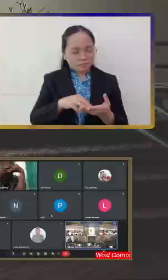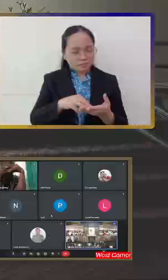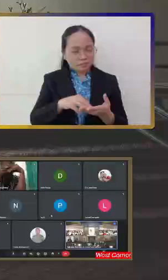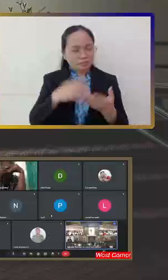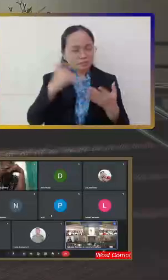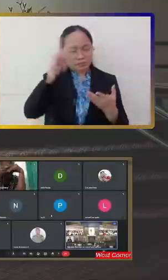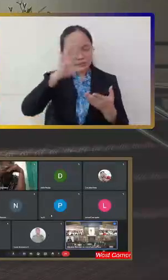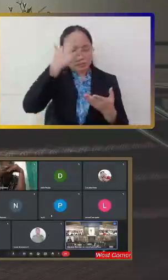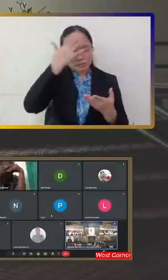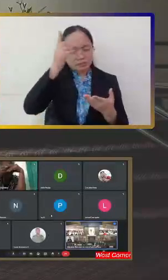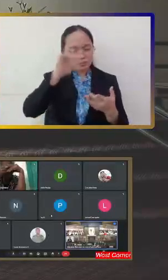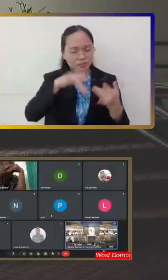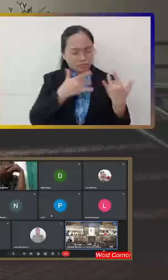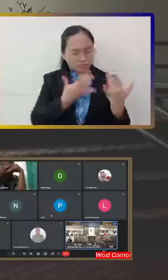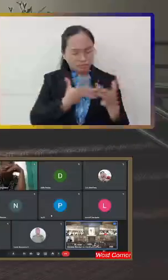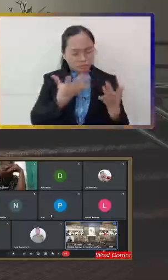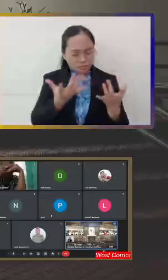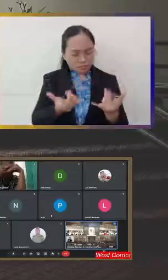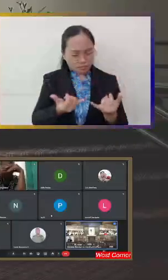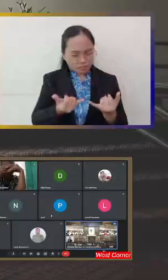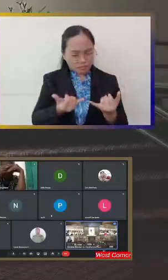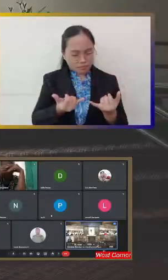Don't know what is in our hearts right now.